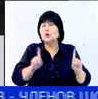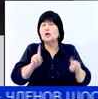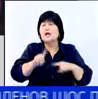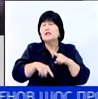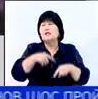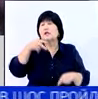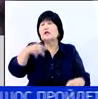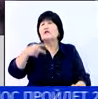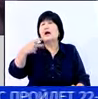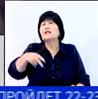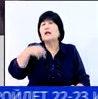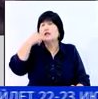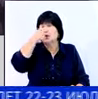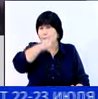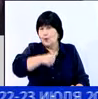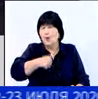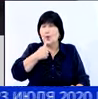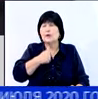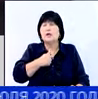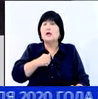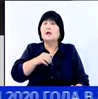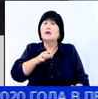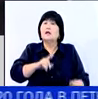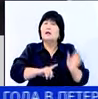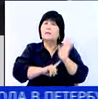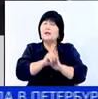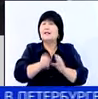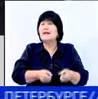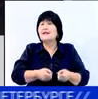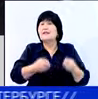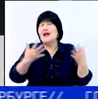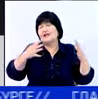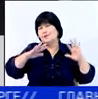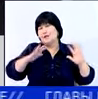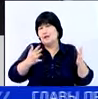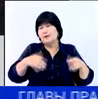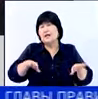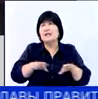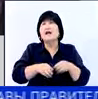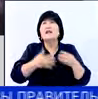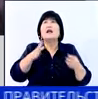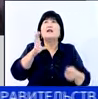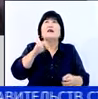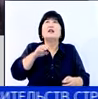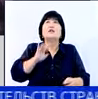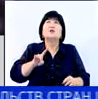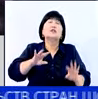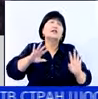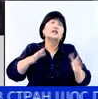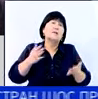следующий 2020 год прошел в ярких событиях, да, в ярких волонтерских